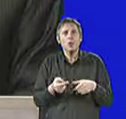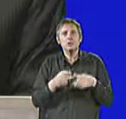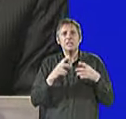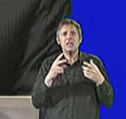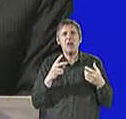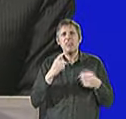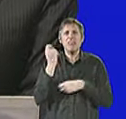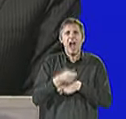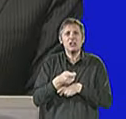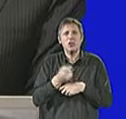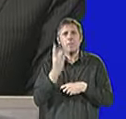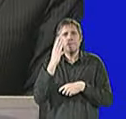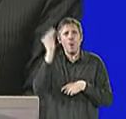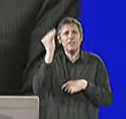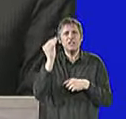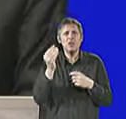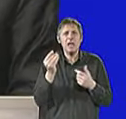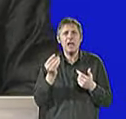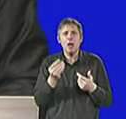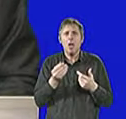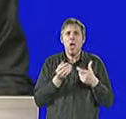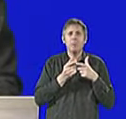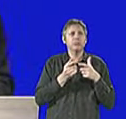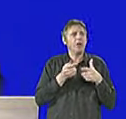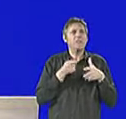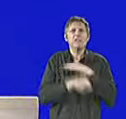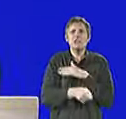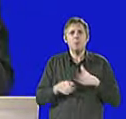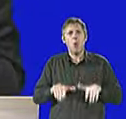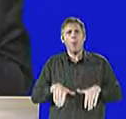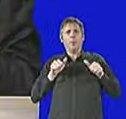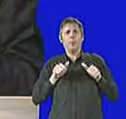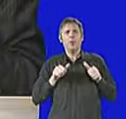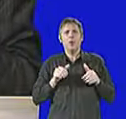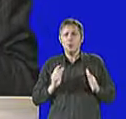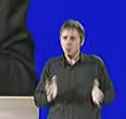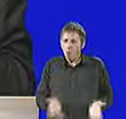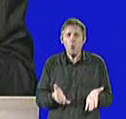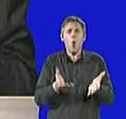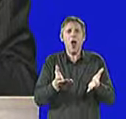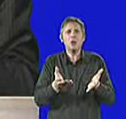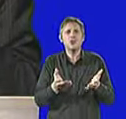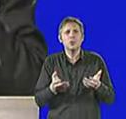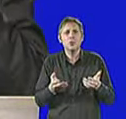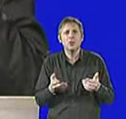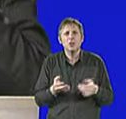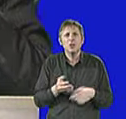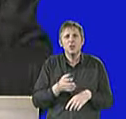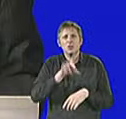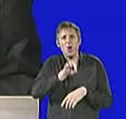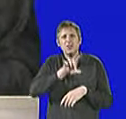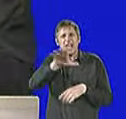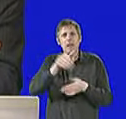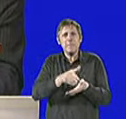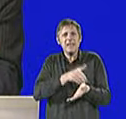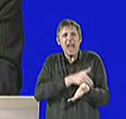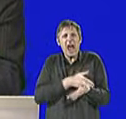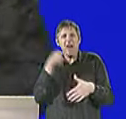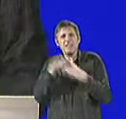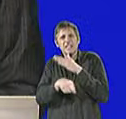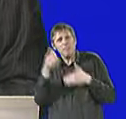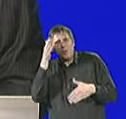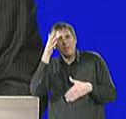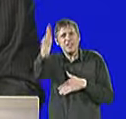qui décourageait l'investissement, en lançant 35 milliards d'investissements d'avenir, en créant le